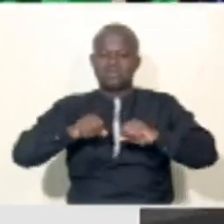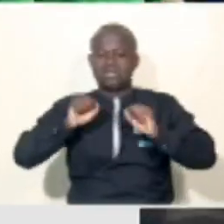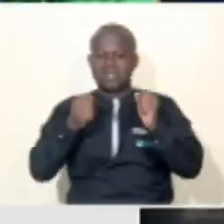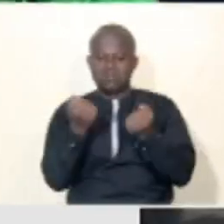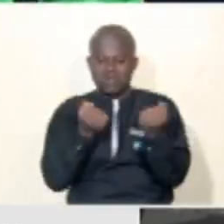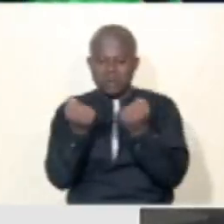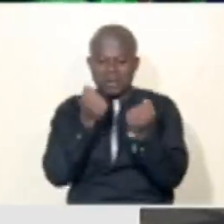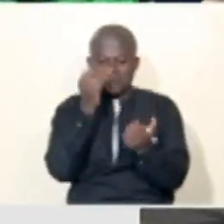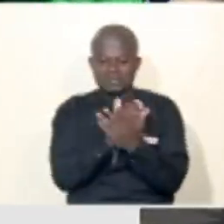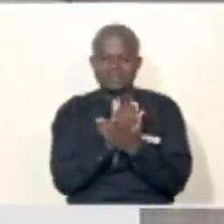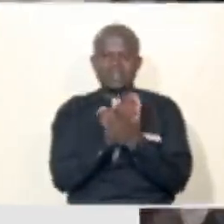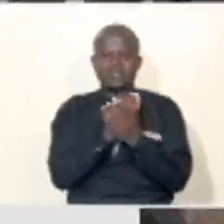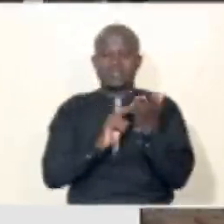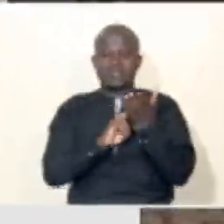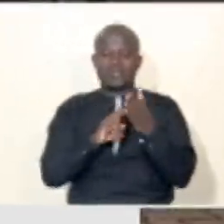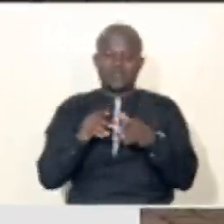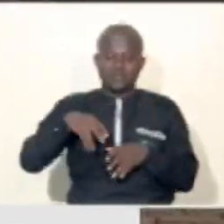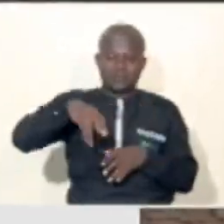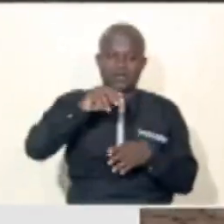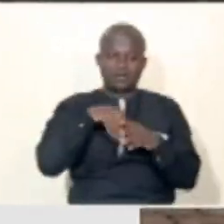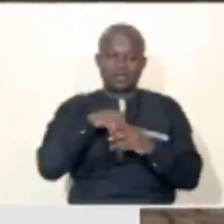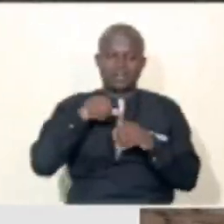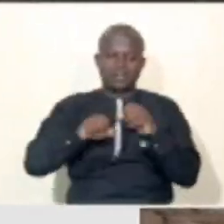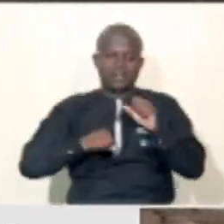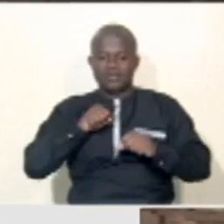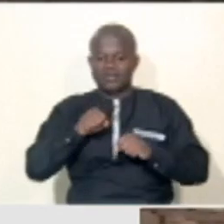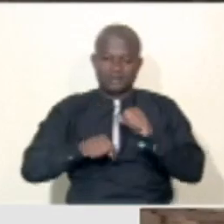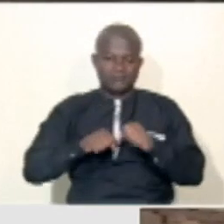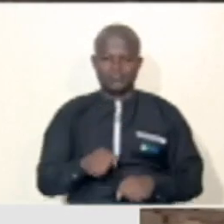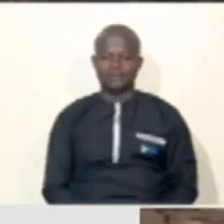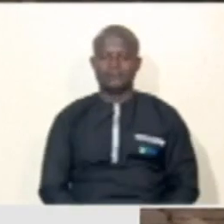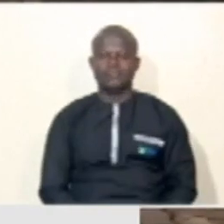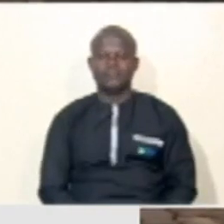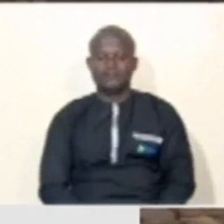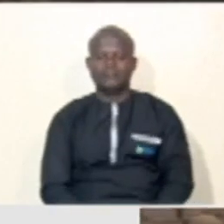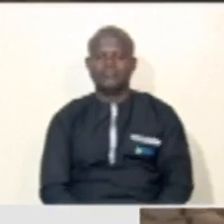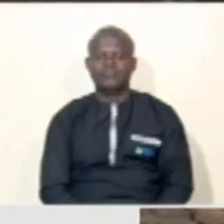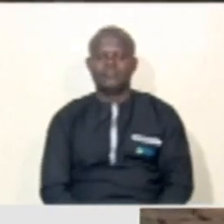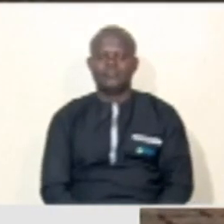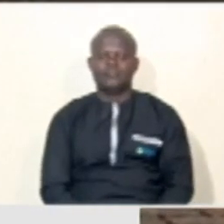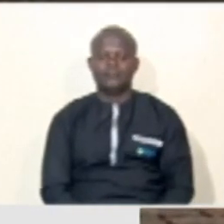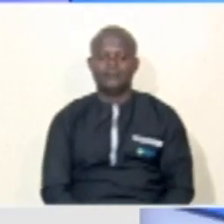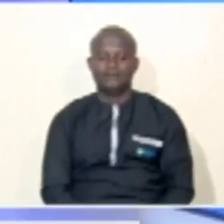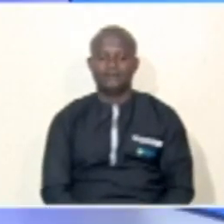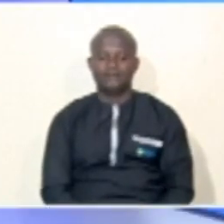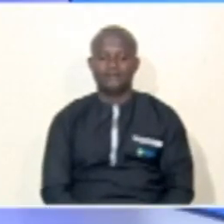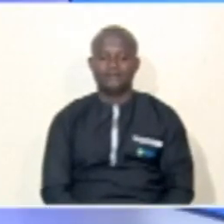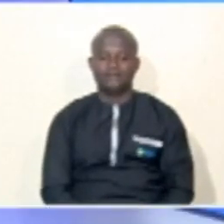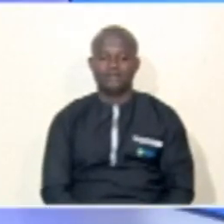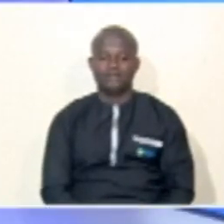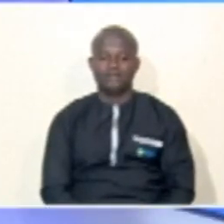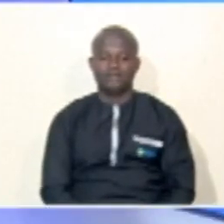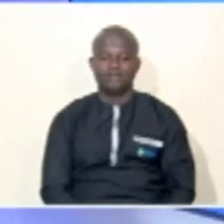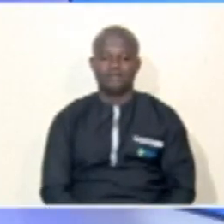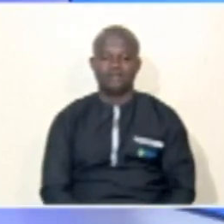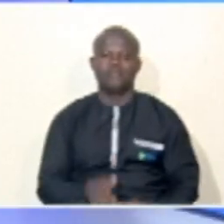igakoreshwa n'abanyamaguru ndetse n'abatwara amagare bari muri siporo. Jean Paul Turatsinze, I Kigali. Nini